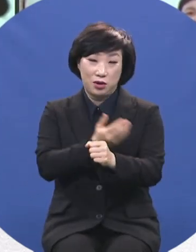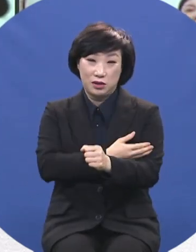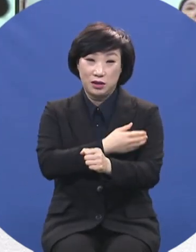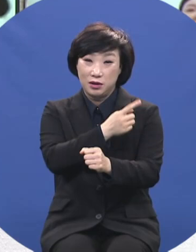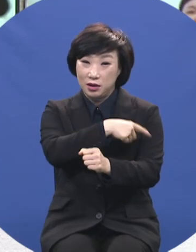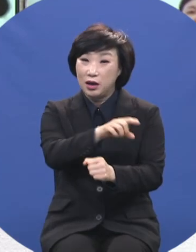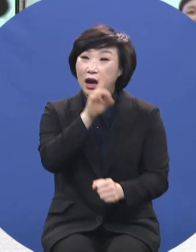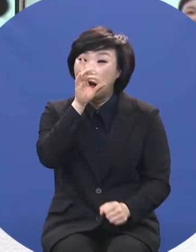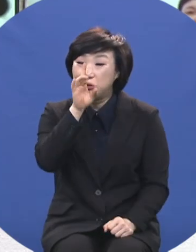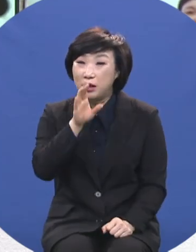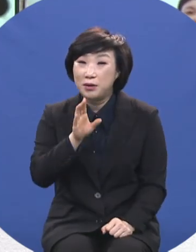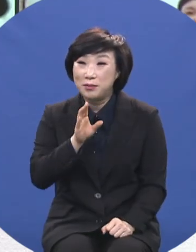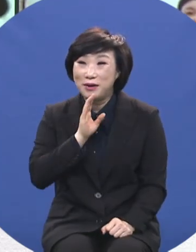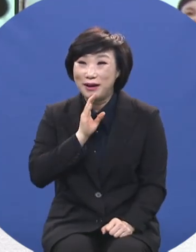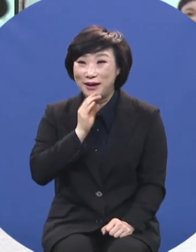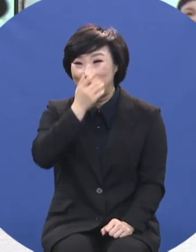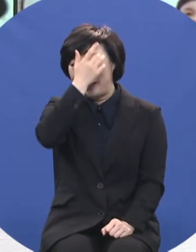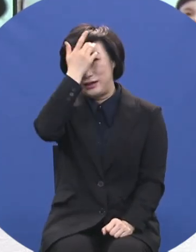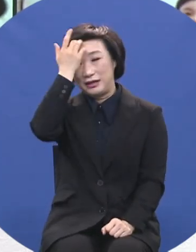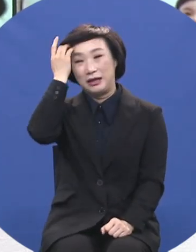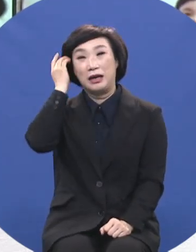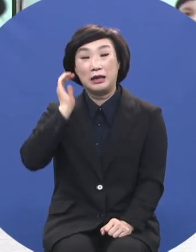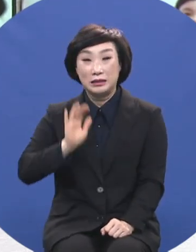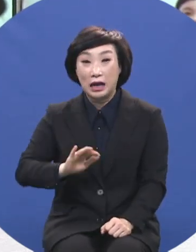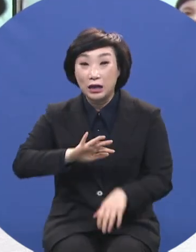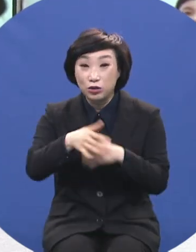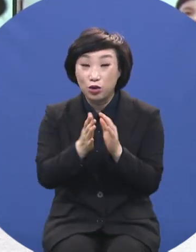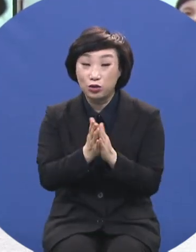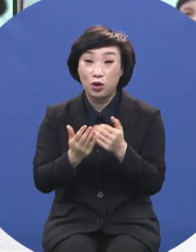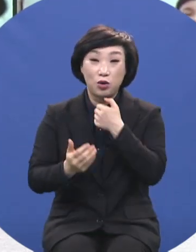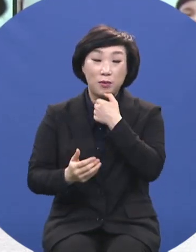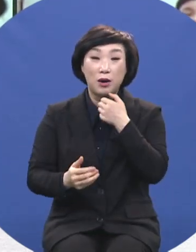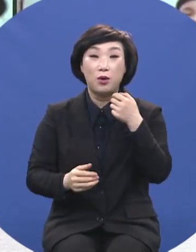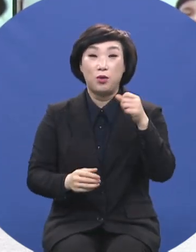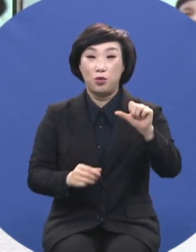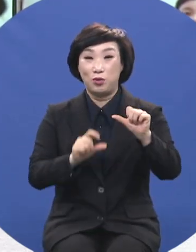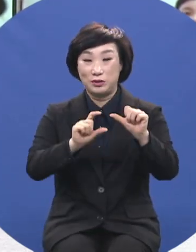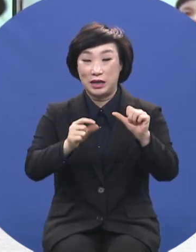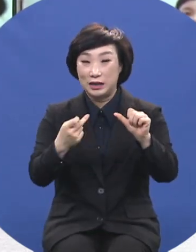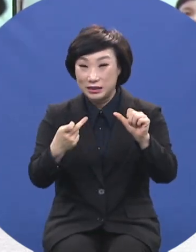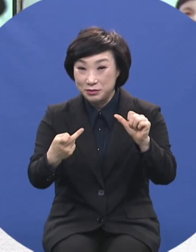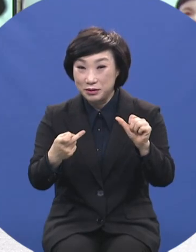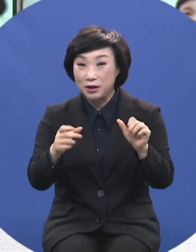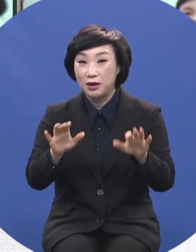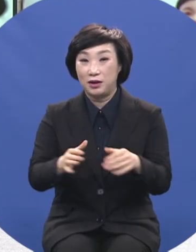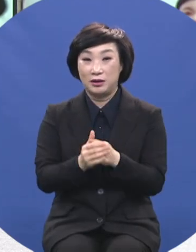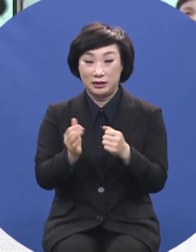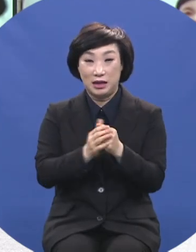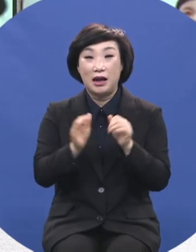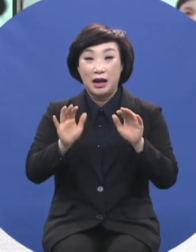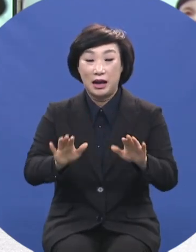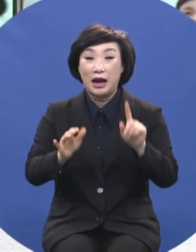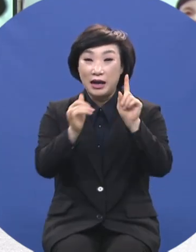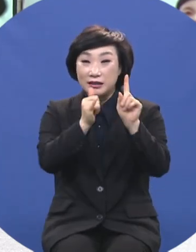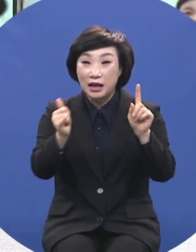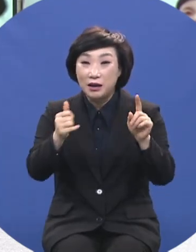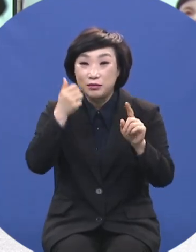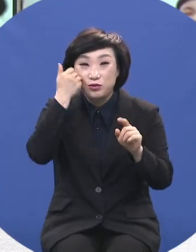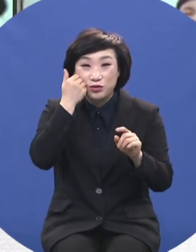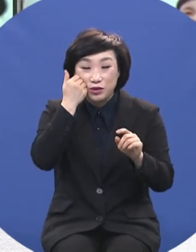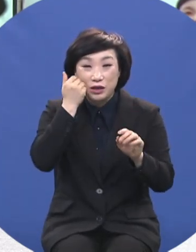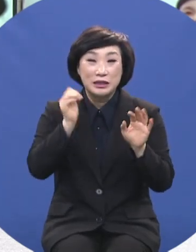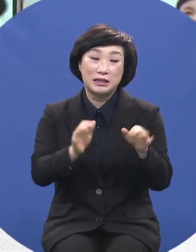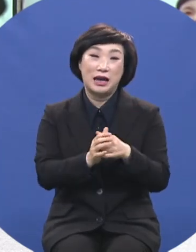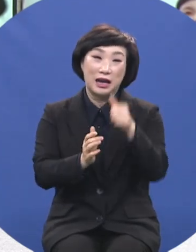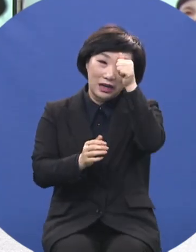말이오. 예, 로마서 5장 12절에 그러므로 한 사람으로